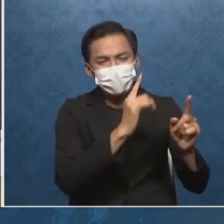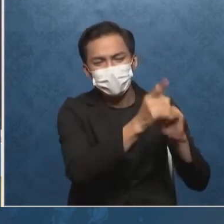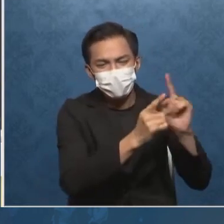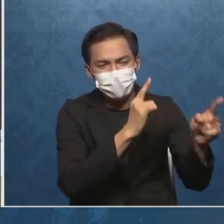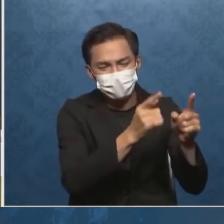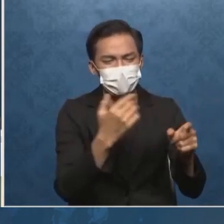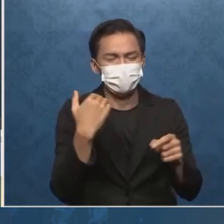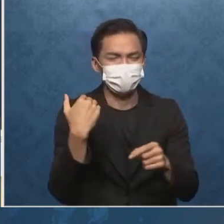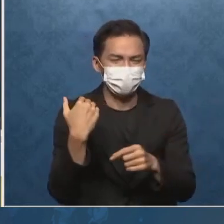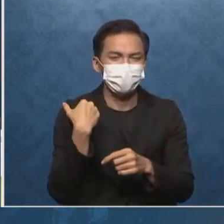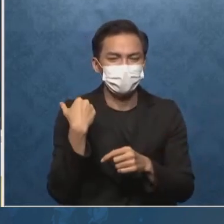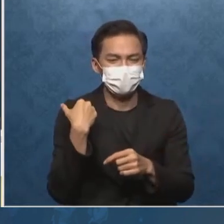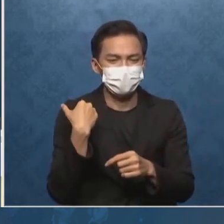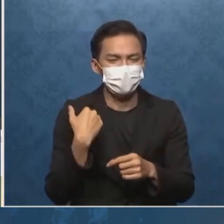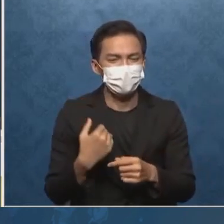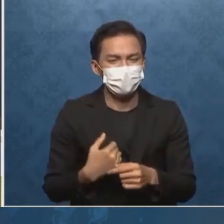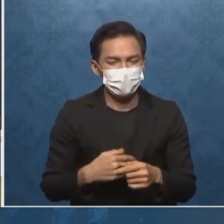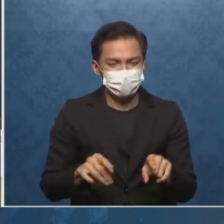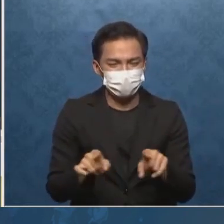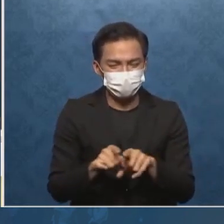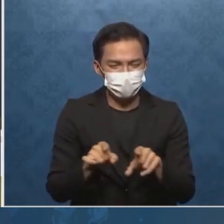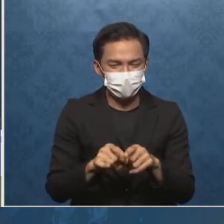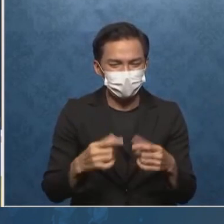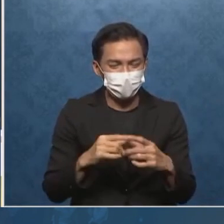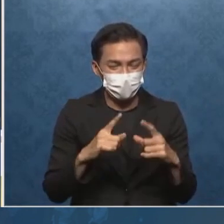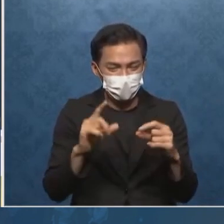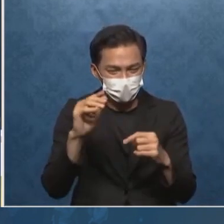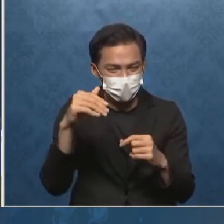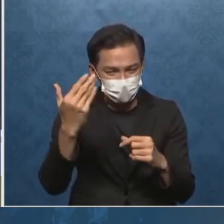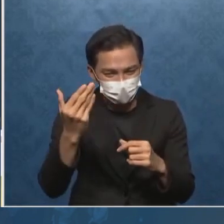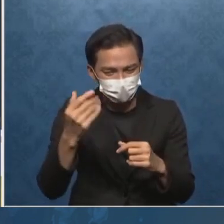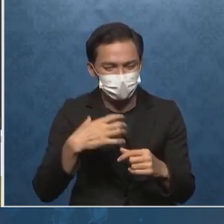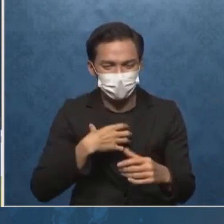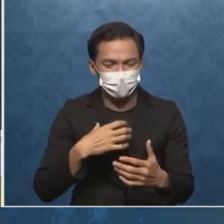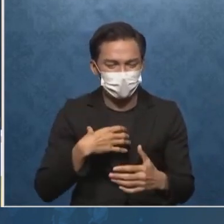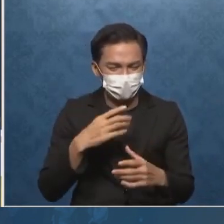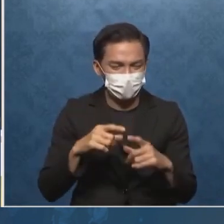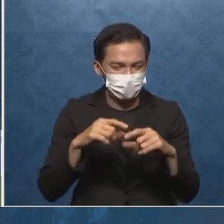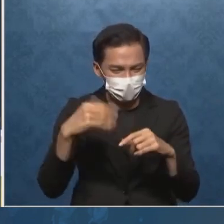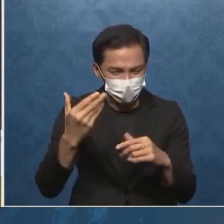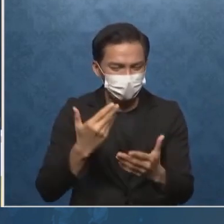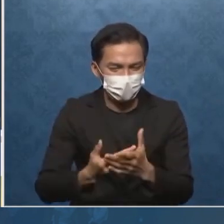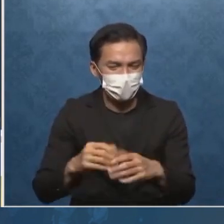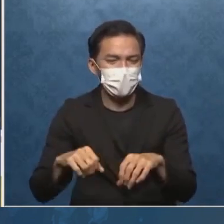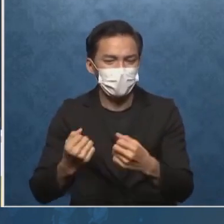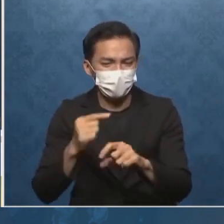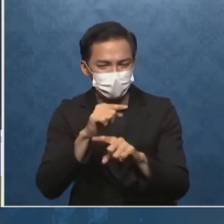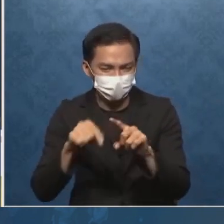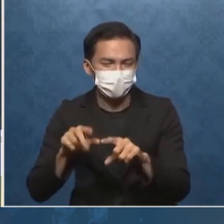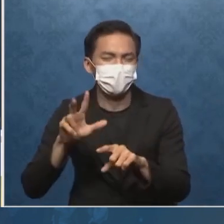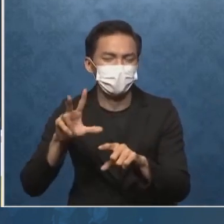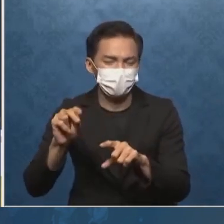มวลชนว่ามีกระบวนการเรียกร้องหัวคิวด้วยครับทำไมทานใครอยากได้งานเนี่ยต้องถูกขับหัวชิวและ 30%